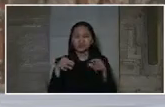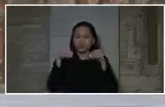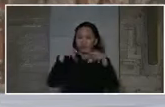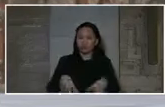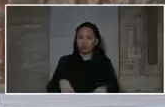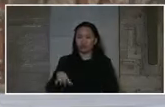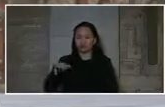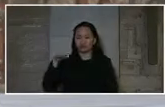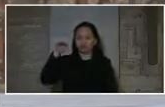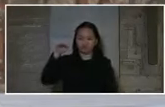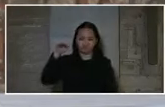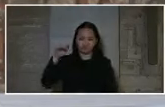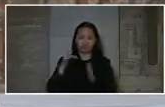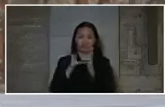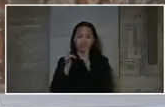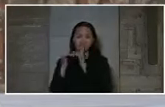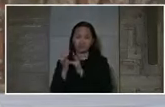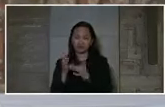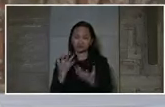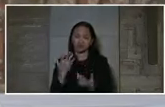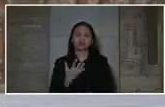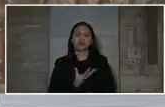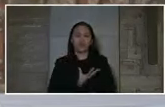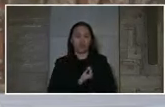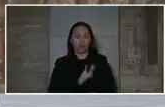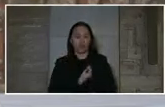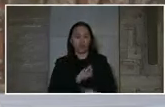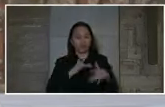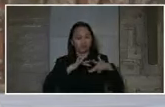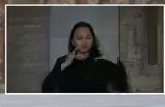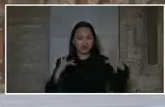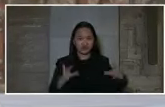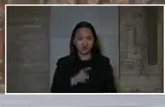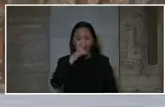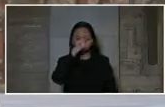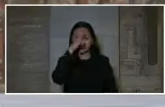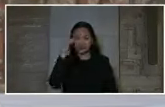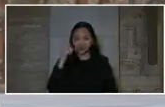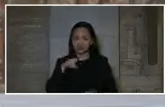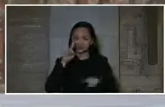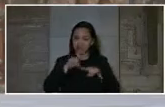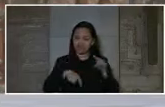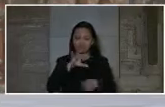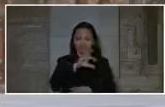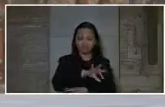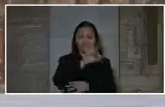Nababagabag ang kanyang puso sapagkat ang kanyang anak ay hindi niya makita.